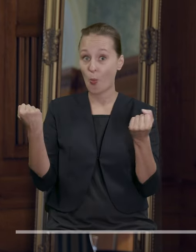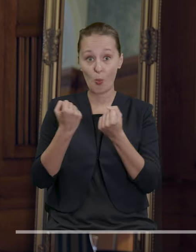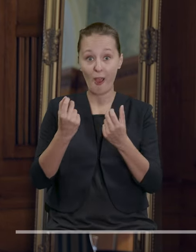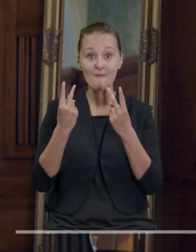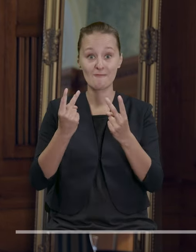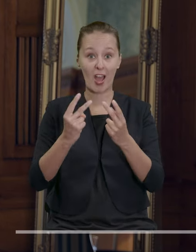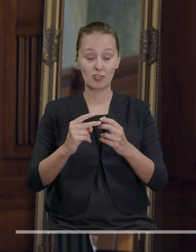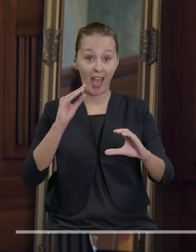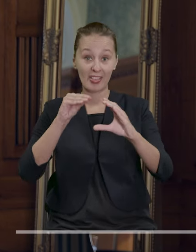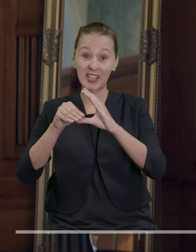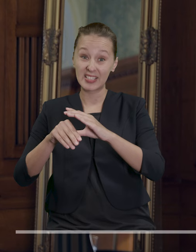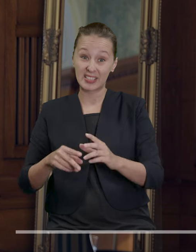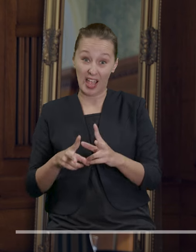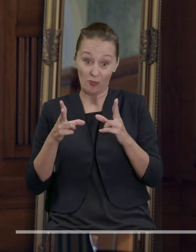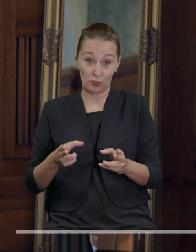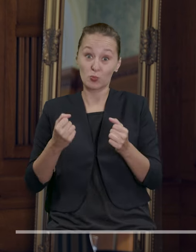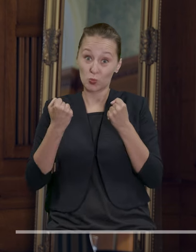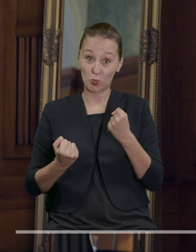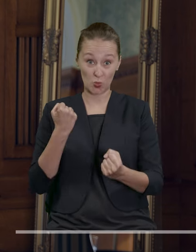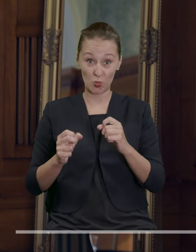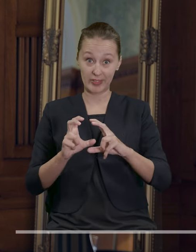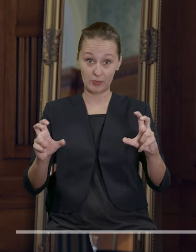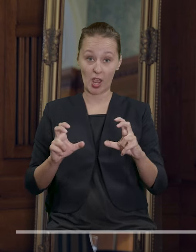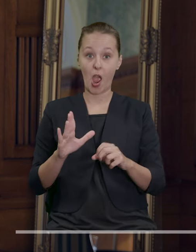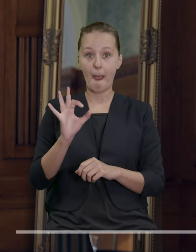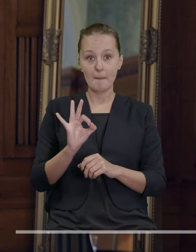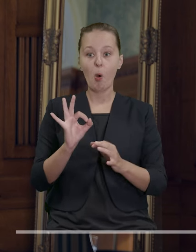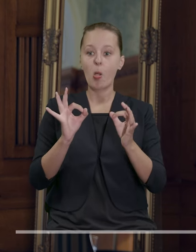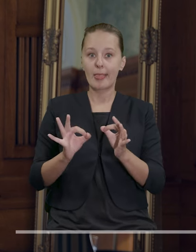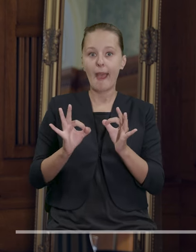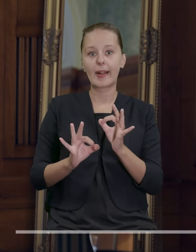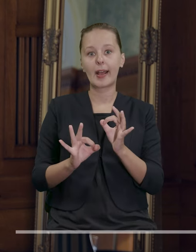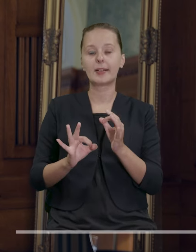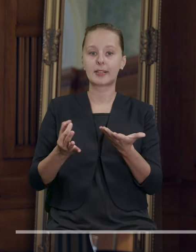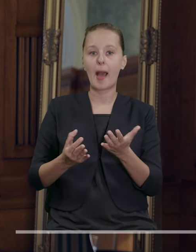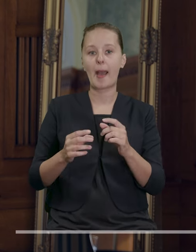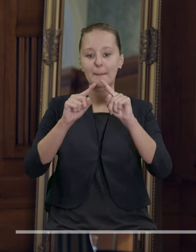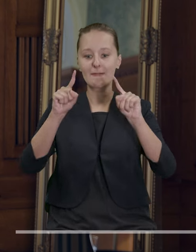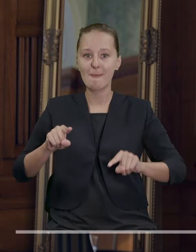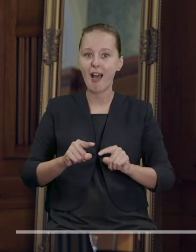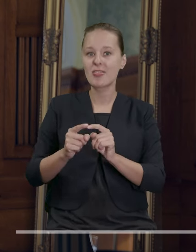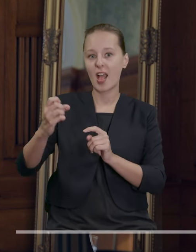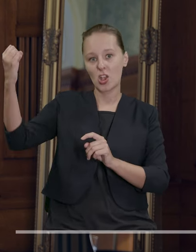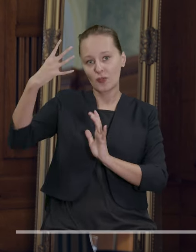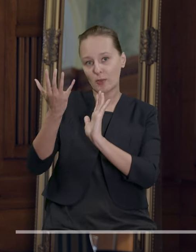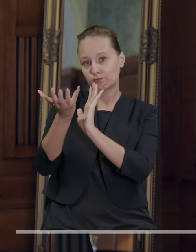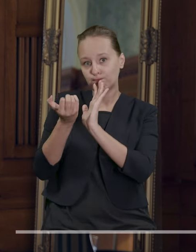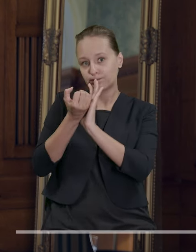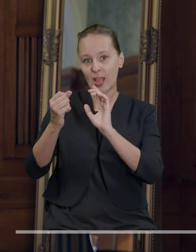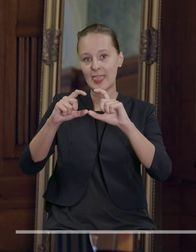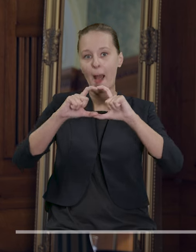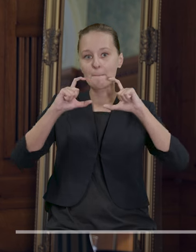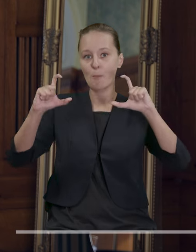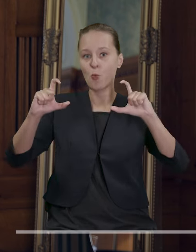ważna inwestycja w tych trudnych w tej chwili czasach. W tej chwili montowane są panele fotowoltaiczne